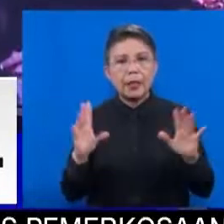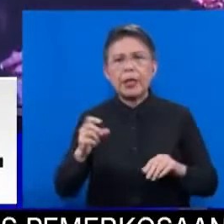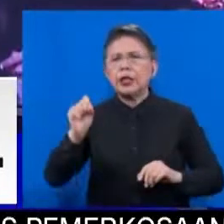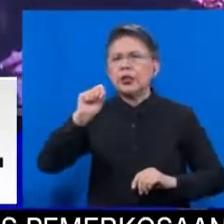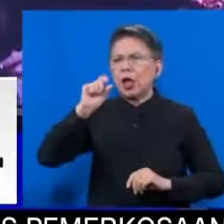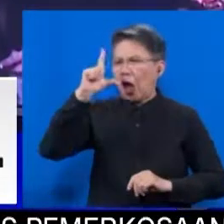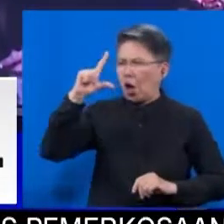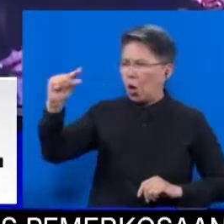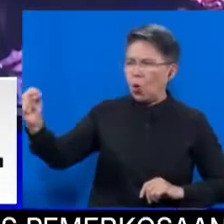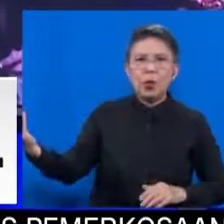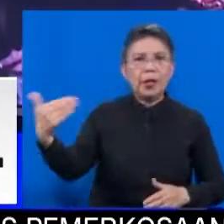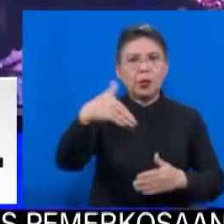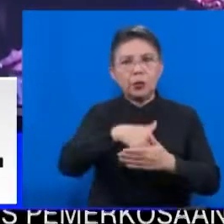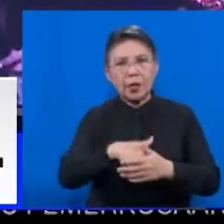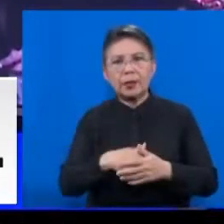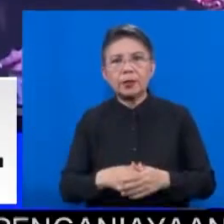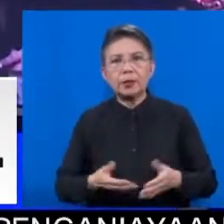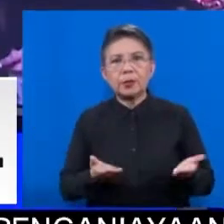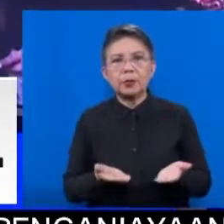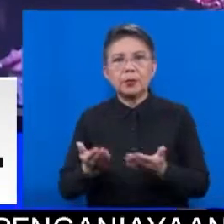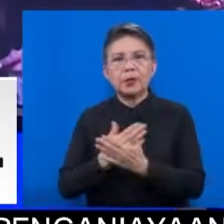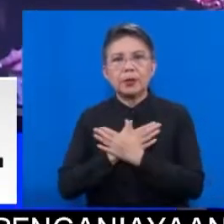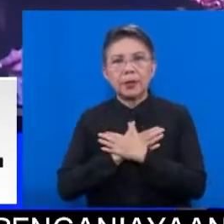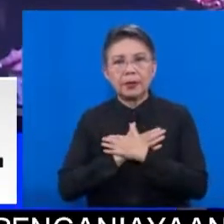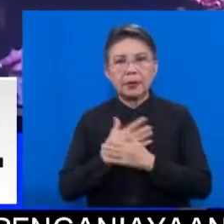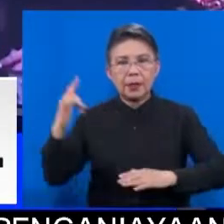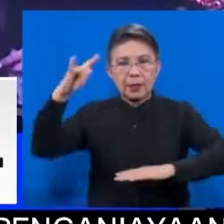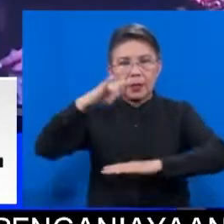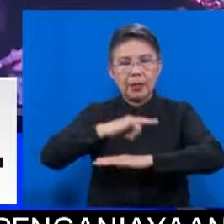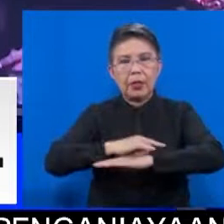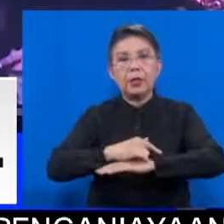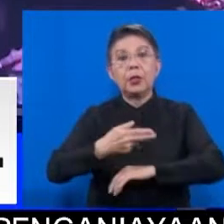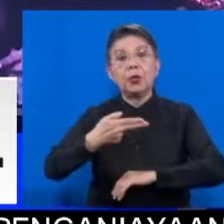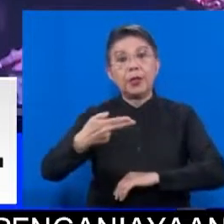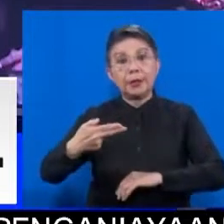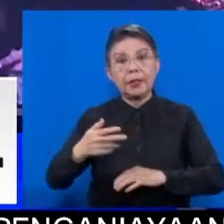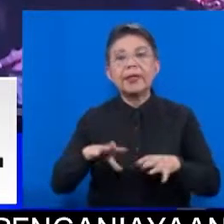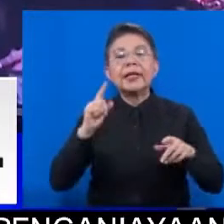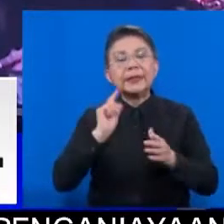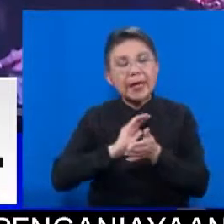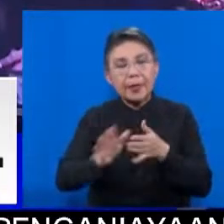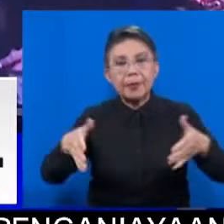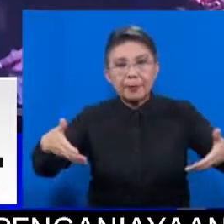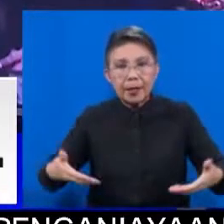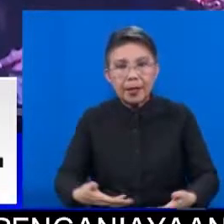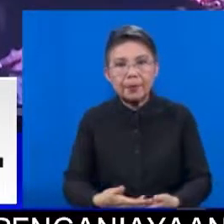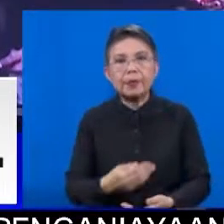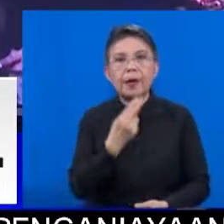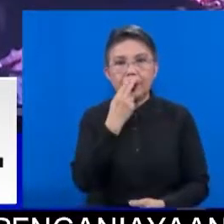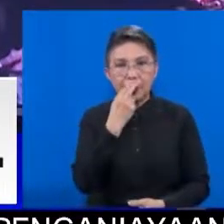jauh mengiringi pemulasaran jenazah Eril sejak jenazah tiba di Indonesia hingga dimakamkan di Bandung, Jawa Barat.